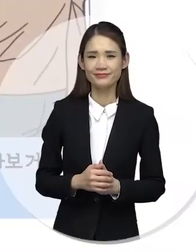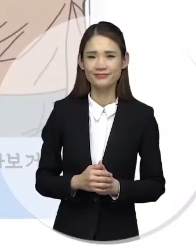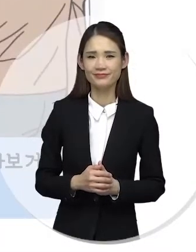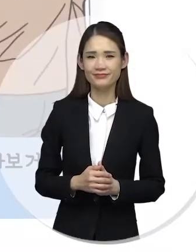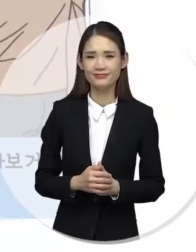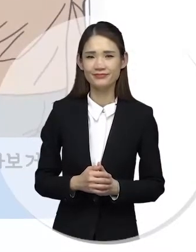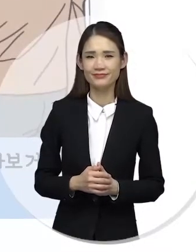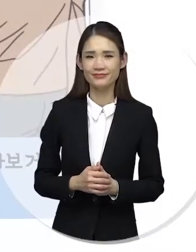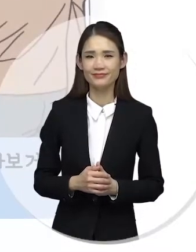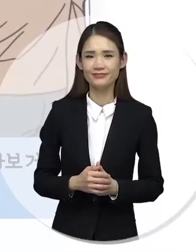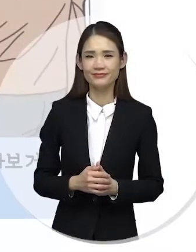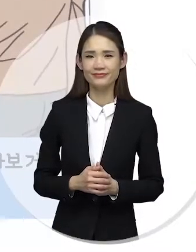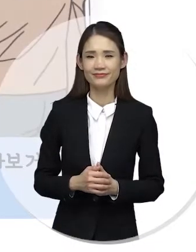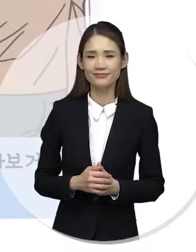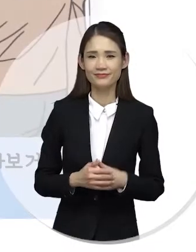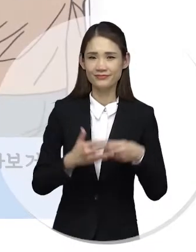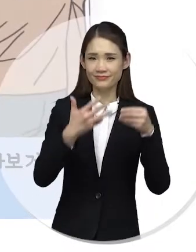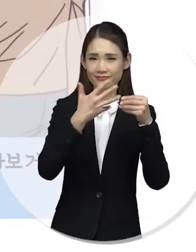자,